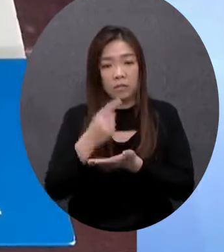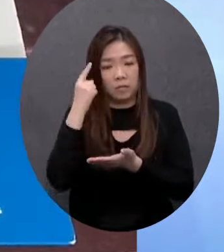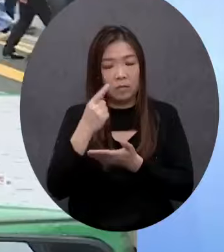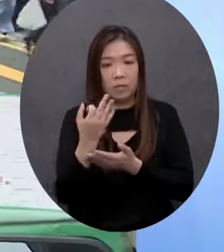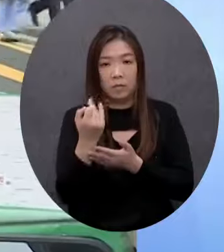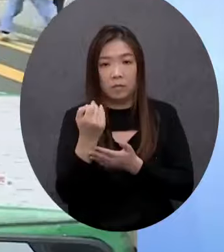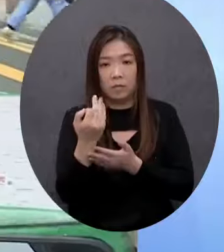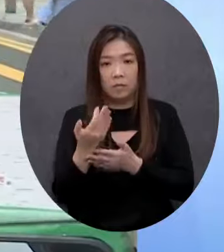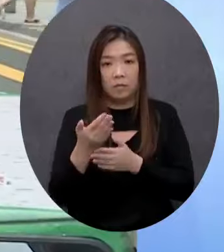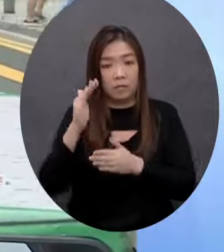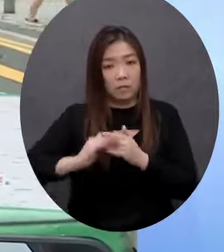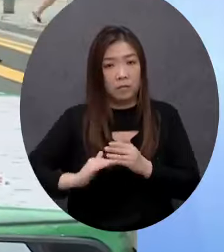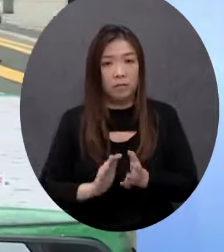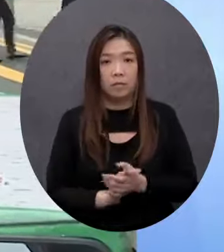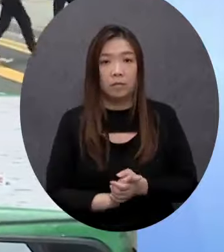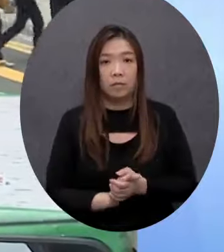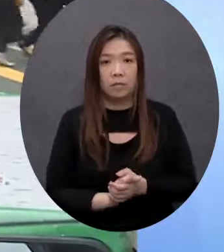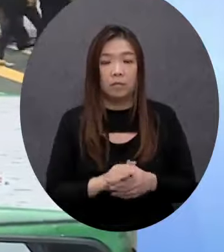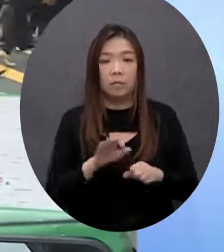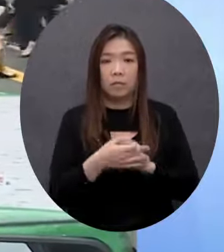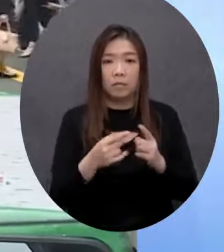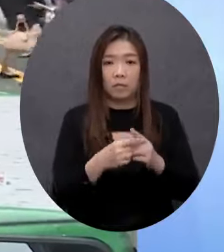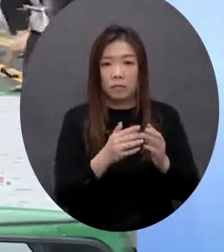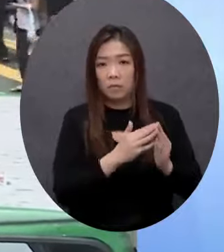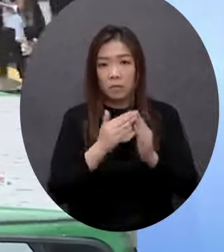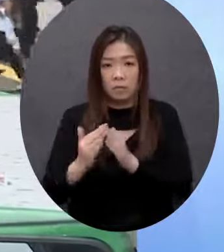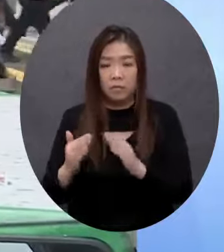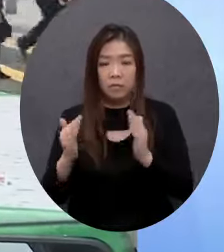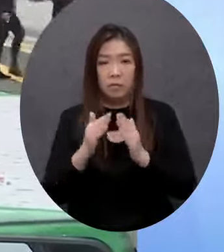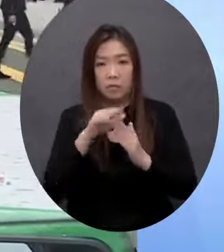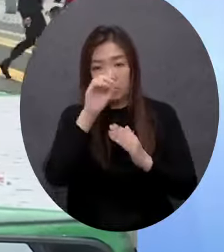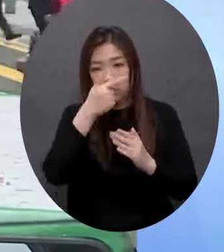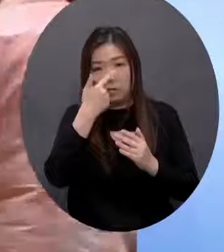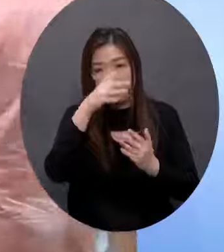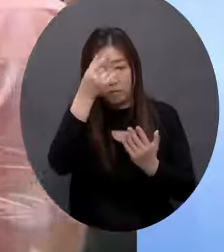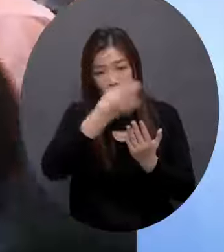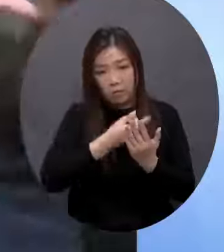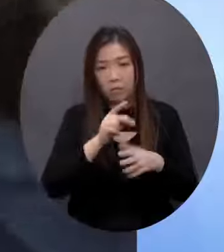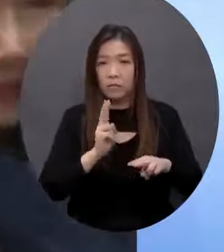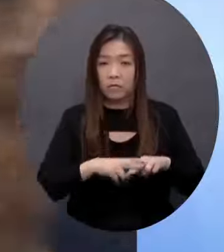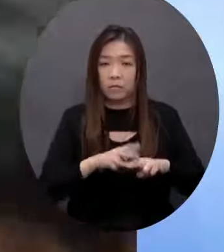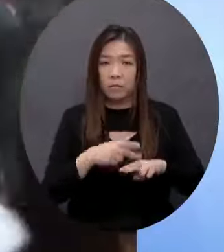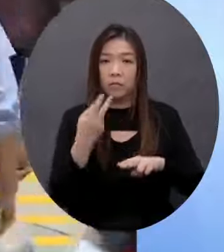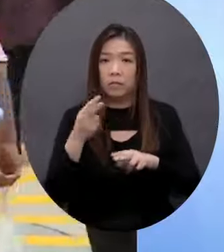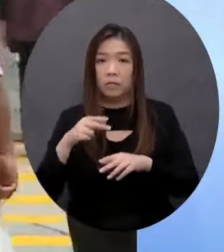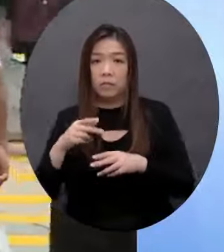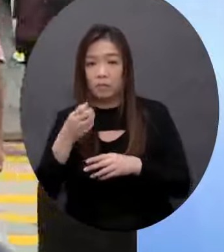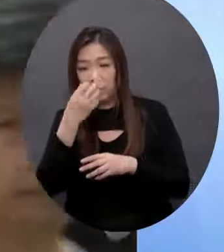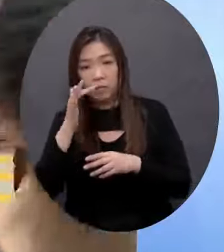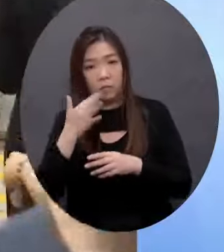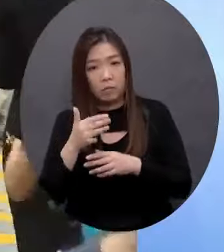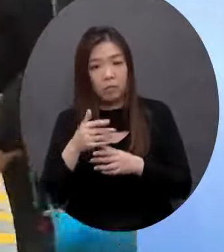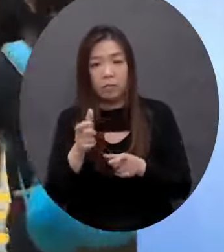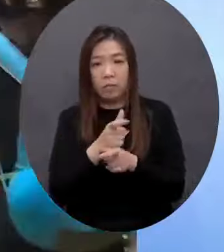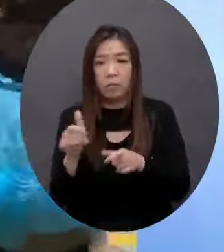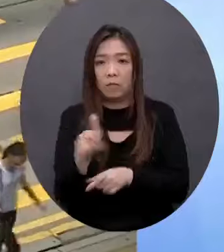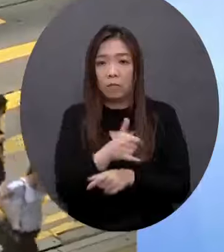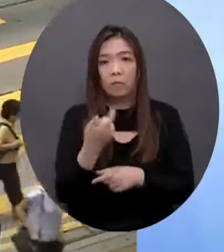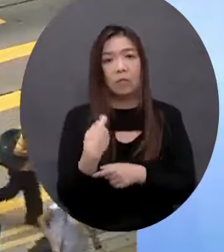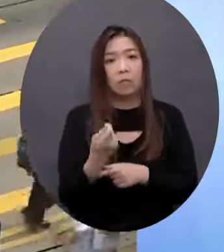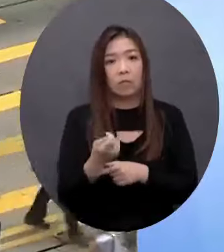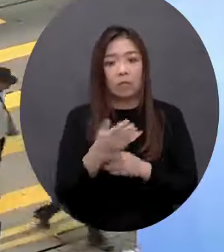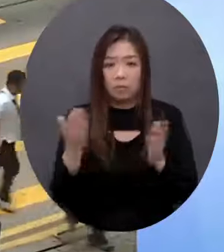30日。國家移民管理局早前說，新政策極大便利內地和港澳商務往來，更好促進人才、